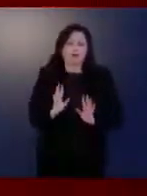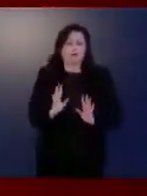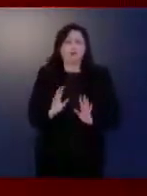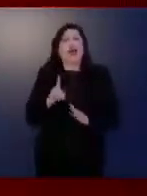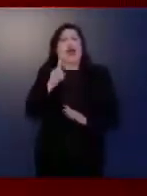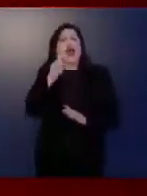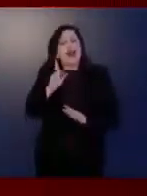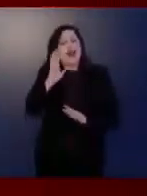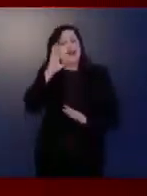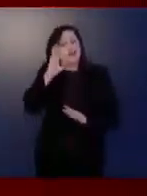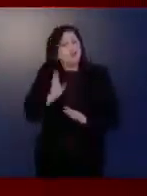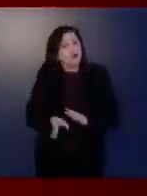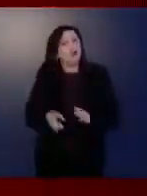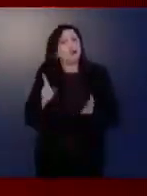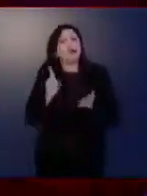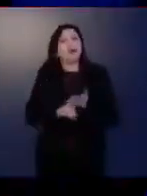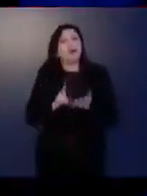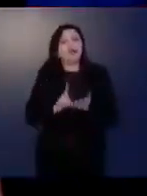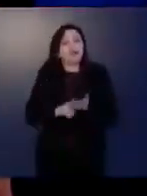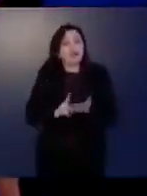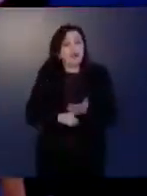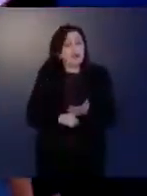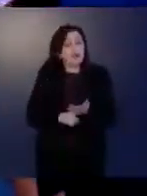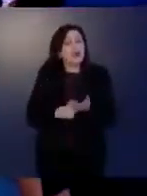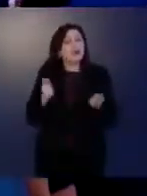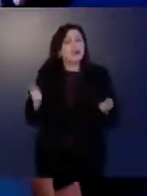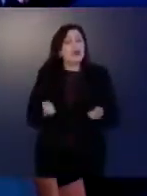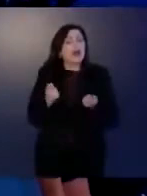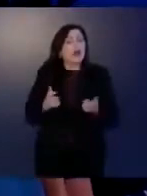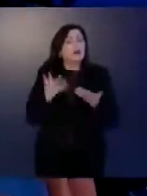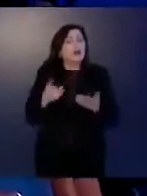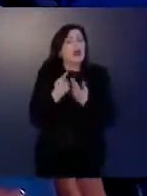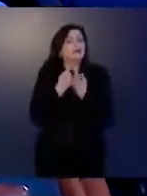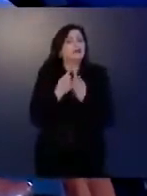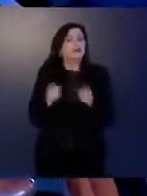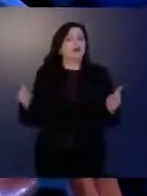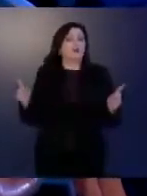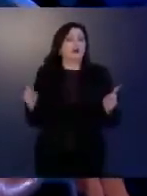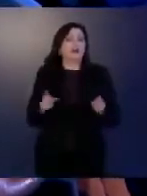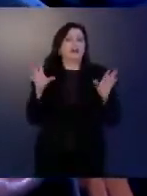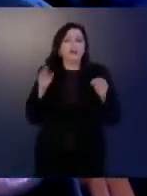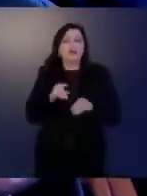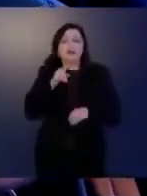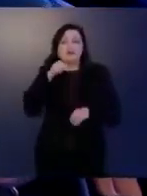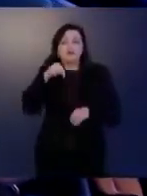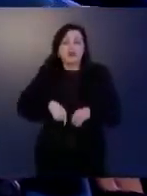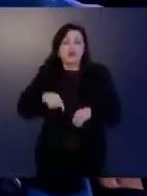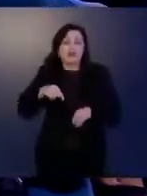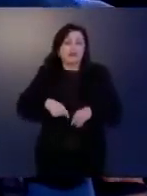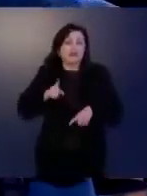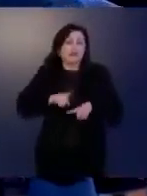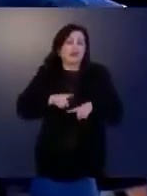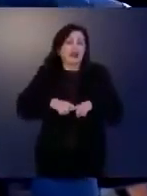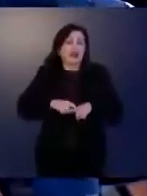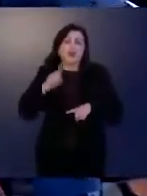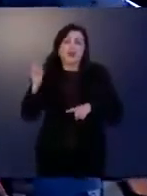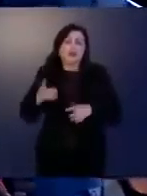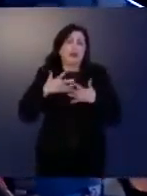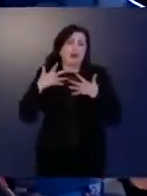μπορούμε και πρέπει να κάνουμε κάτι διαφορετικό για αυτόν τον τόπο που όλοι αγαπάμε. Ευχαριστώ πολύ.